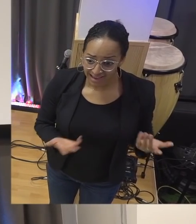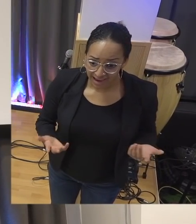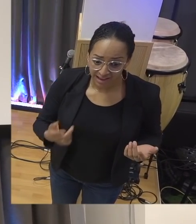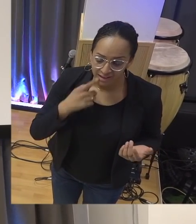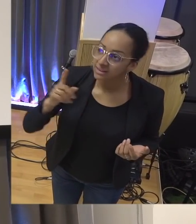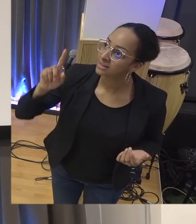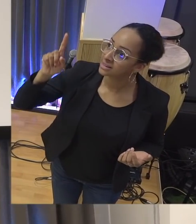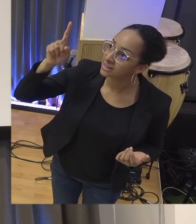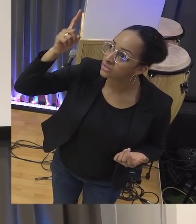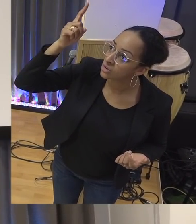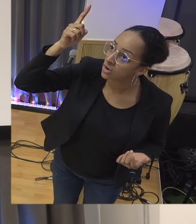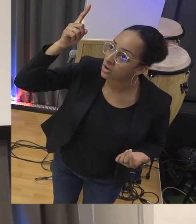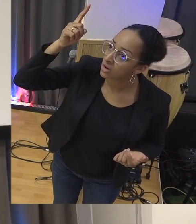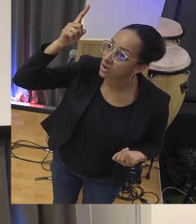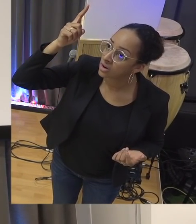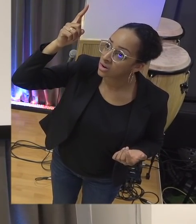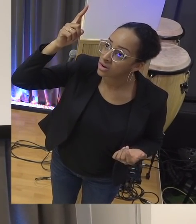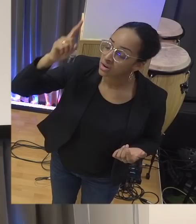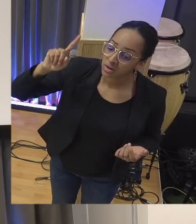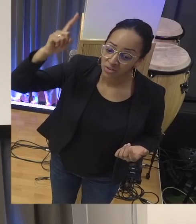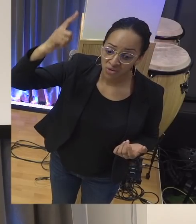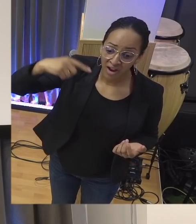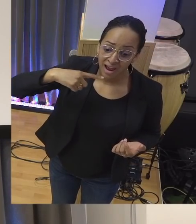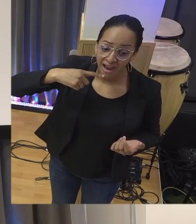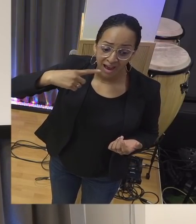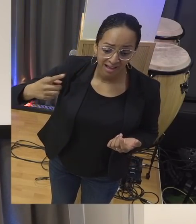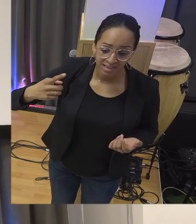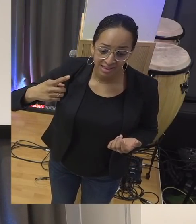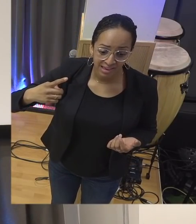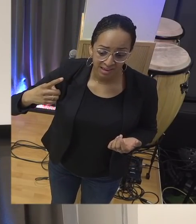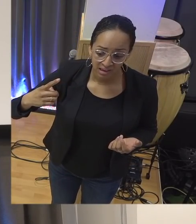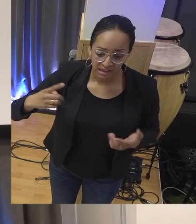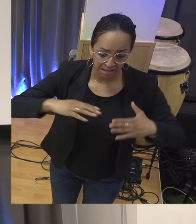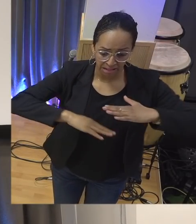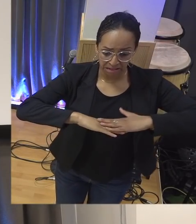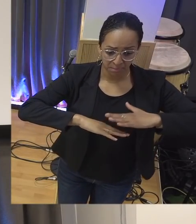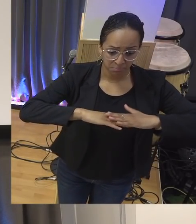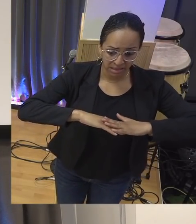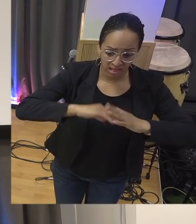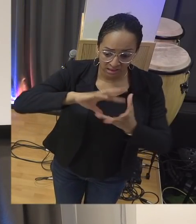il faut qu'on s'arrête de se contenter du SMIC spirituel.